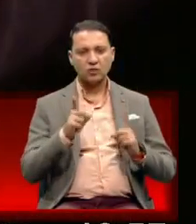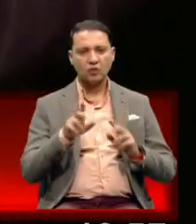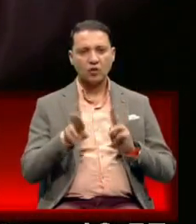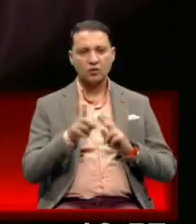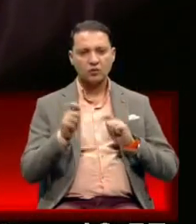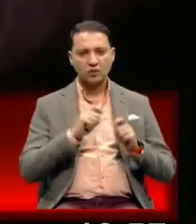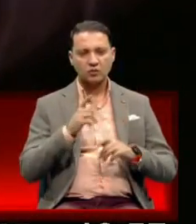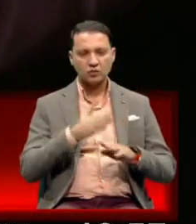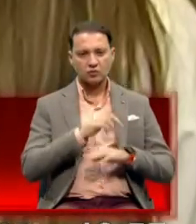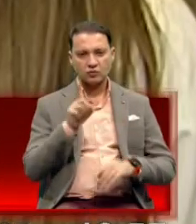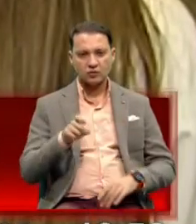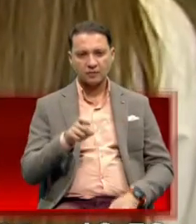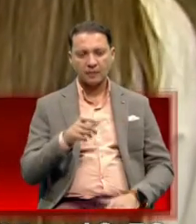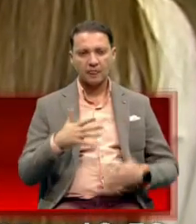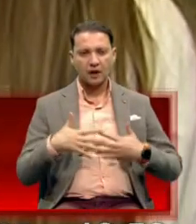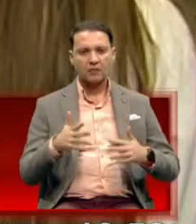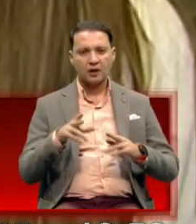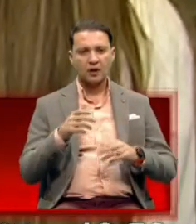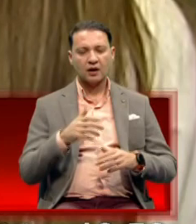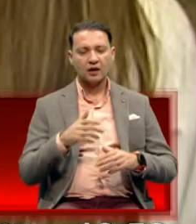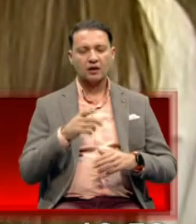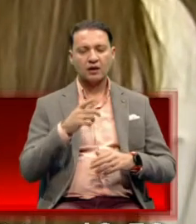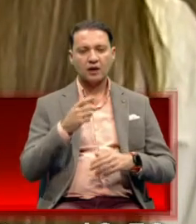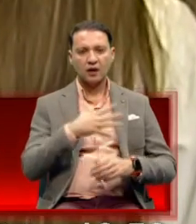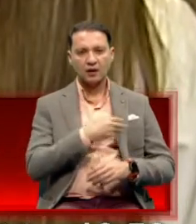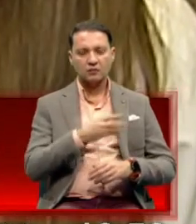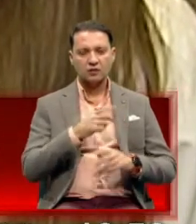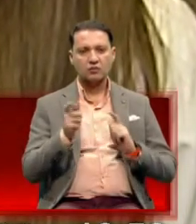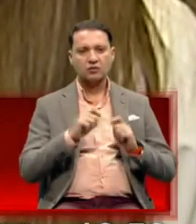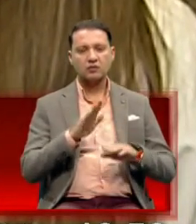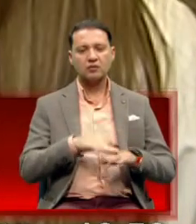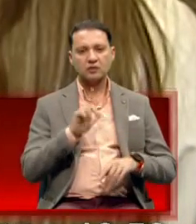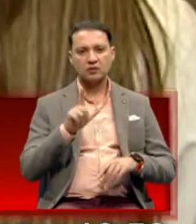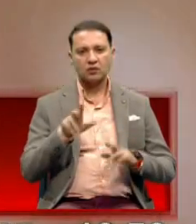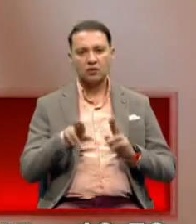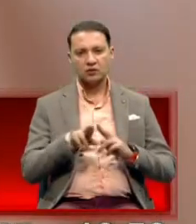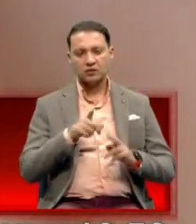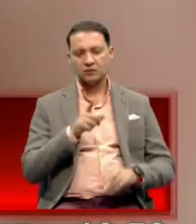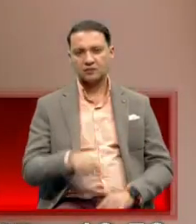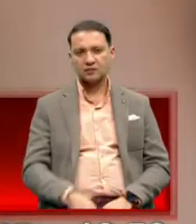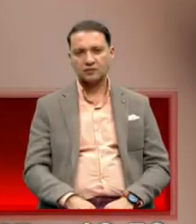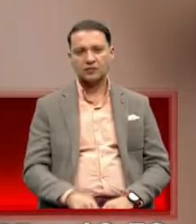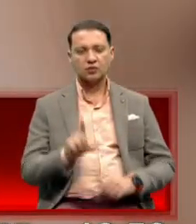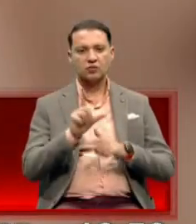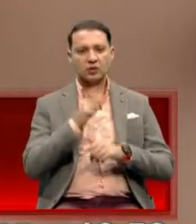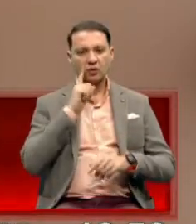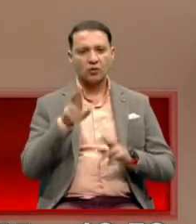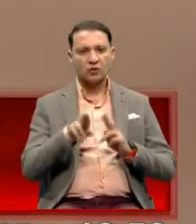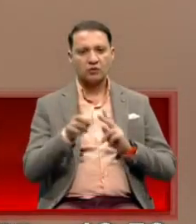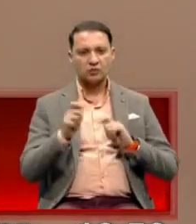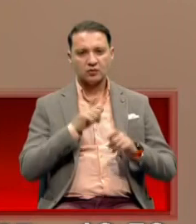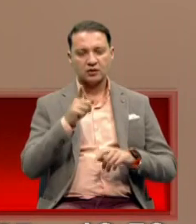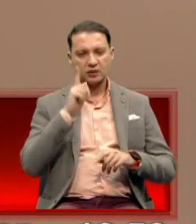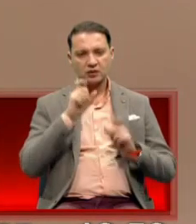kolajen kullanımı doğru mu? Hamile gebeler ve emzirenlerde kesinlikle kullanmamak gerekiyor kolajeni. Uzmanlara göre kolajen